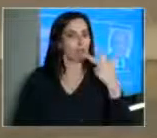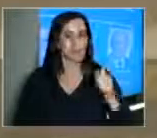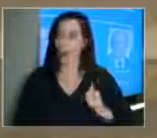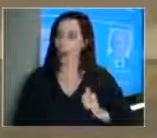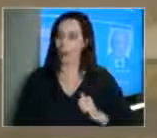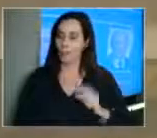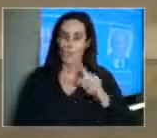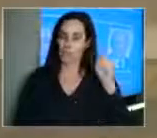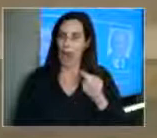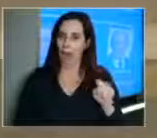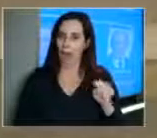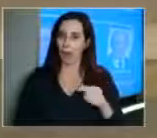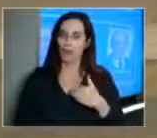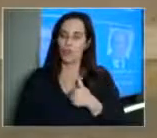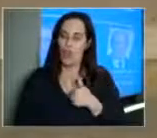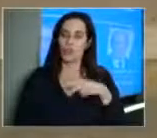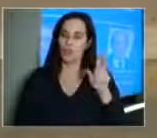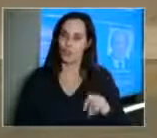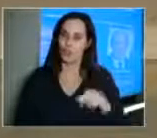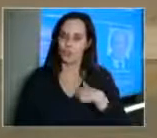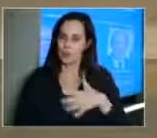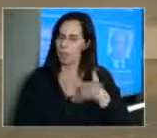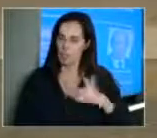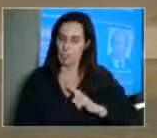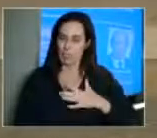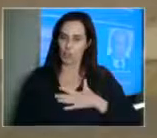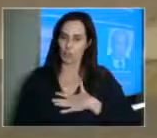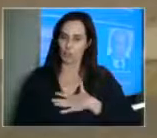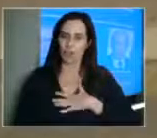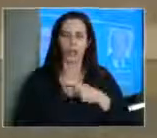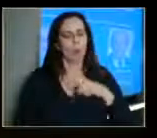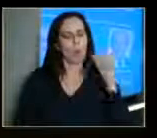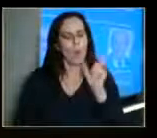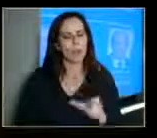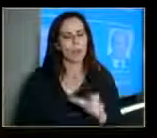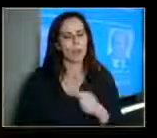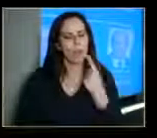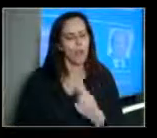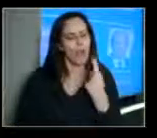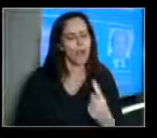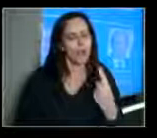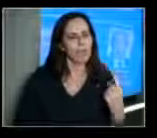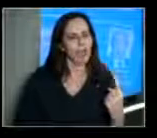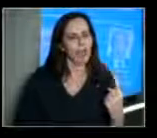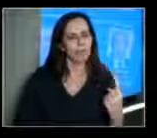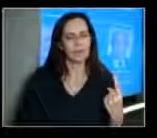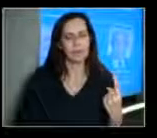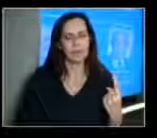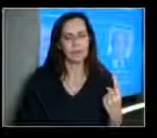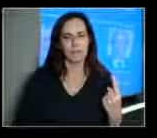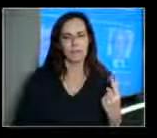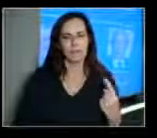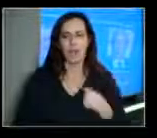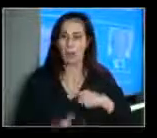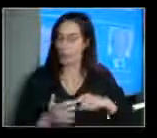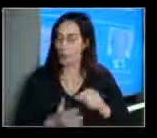חיילים, שלנו יש, ואני מרגיש שזה אישית, מחויבות אישית לכל חייל וחייל. אני